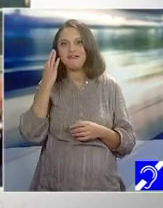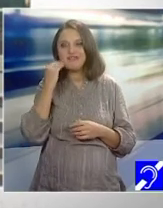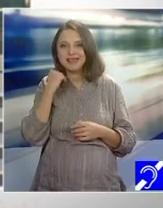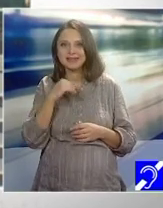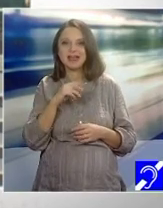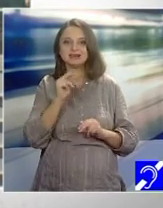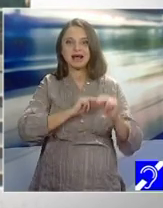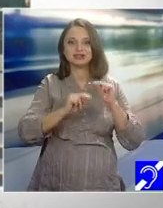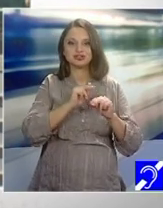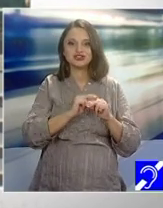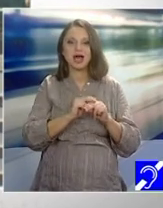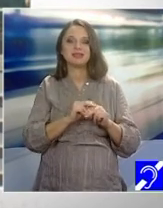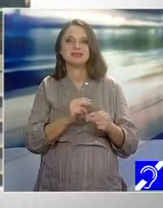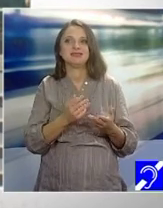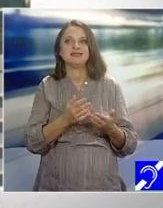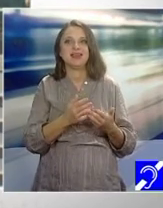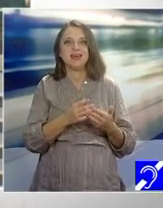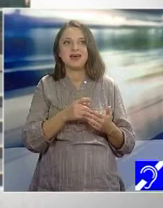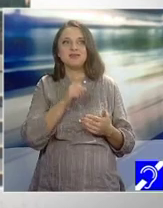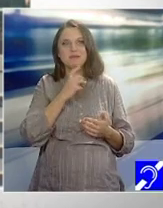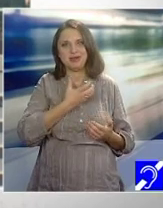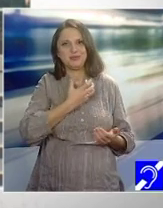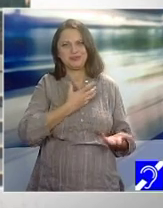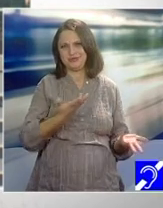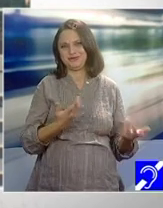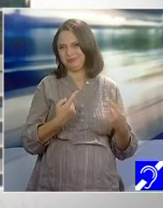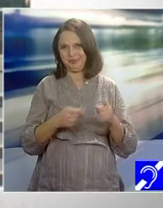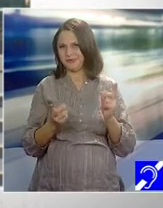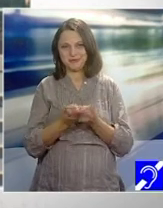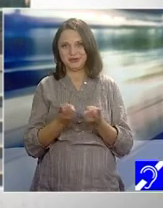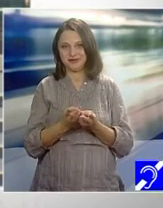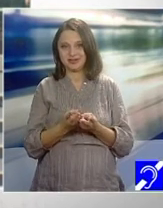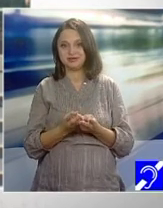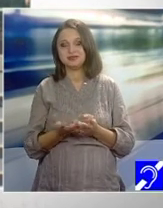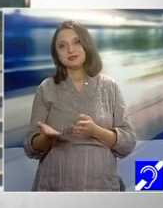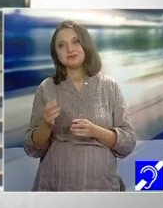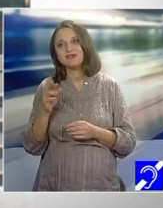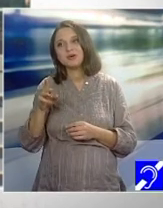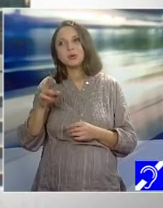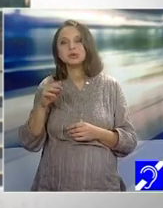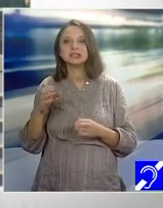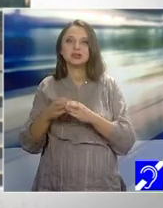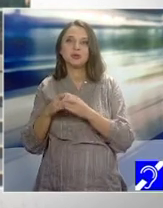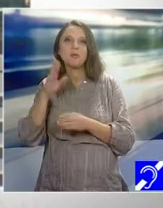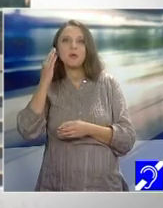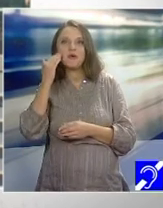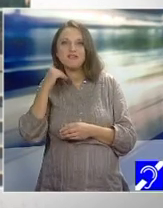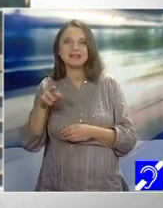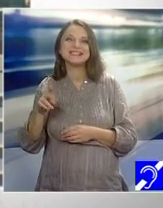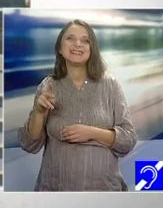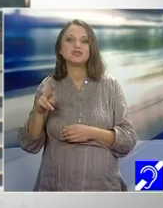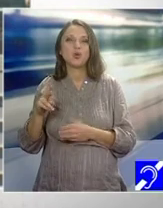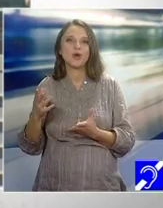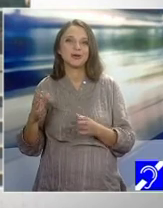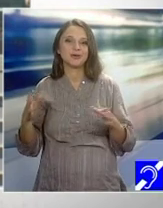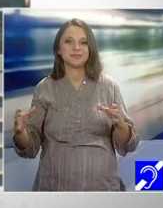atunci The Sisterhood. A fost un... Am fost surprins și extrem de plăcut, pentru că în 10 ore de